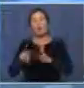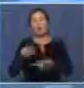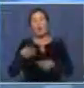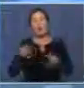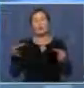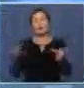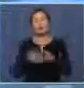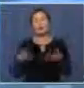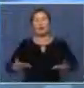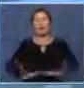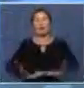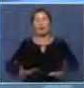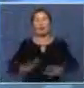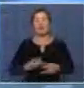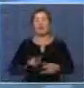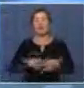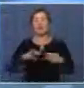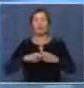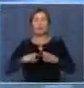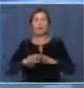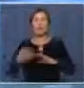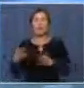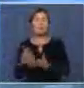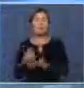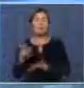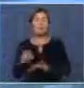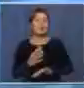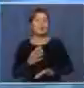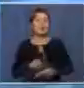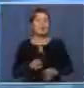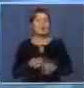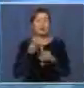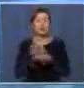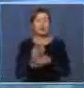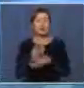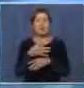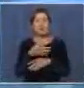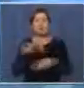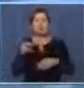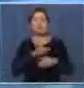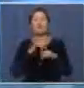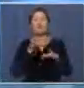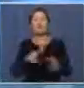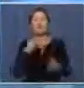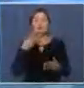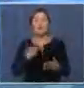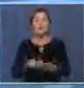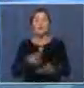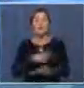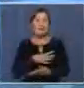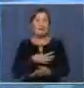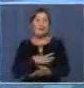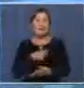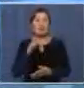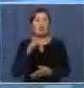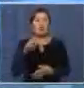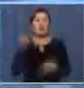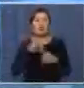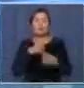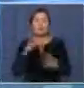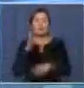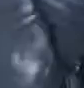әлеуметтік экономикалық мәселелері оң шешімін табуда. Аймақ басшысы бірқатар нысанды аралап, атқарылып жатқан жұмыстар барысымен танысты. Жаслан Мұқан